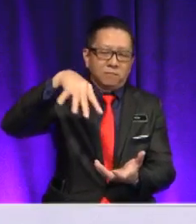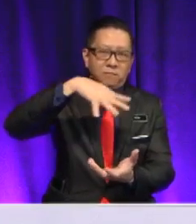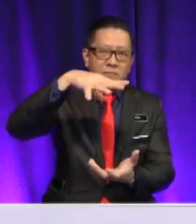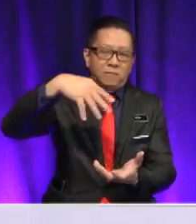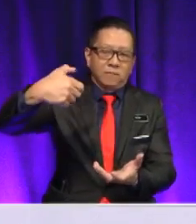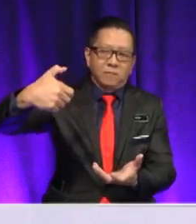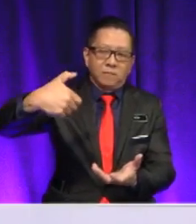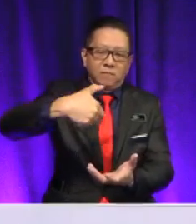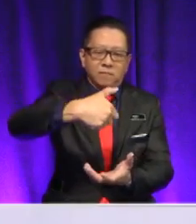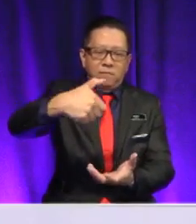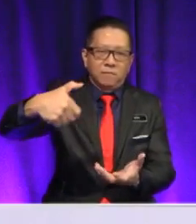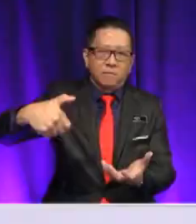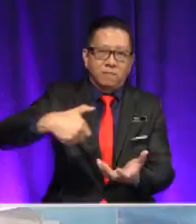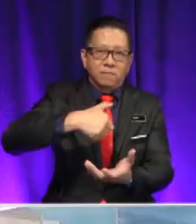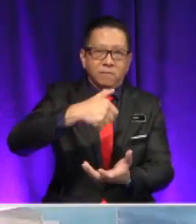rambut